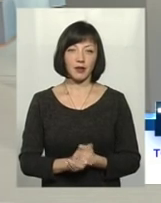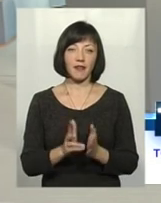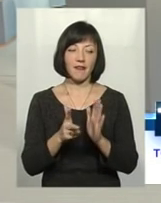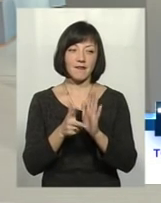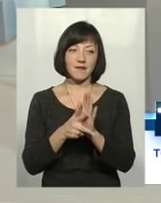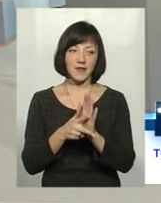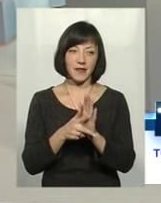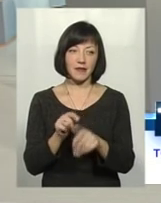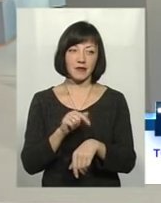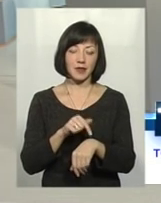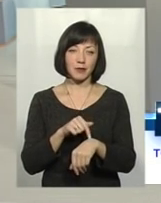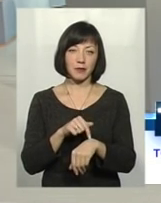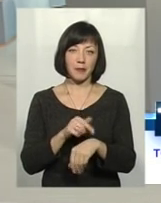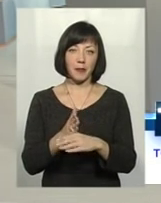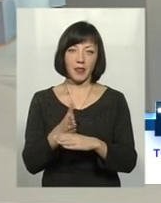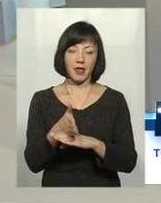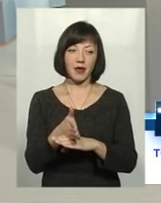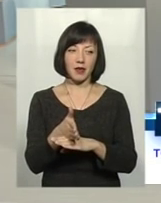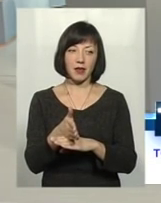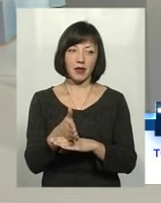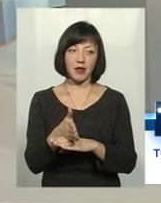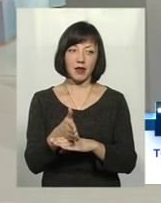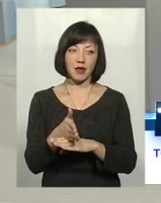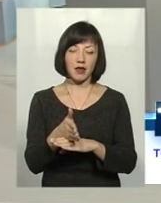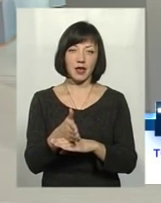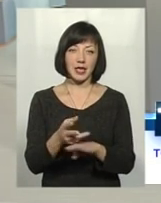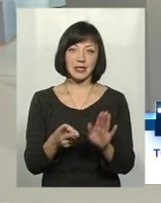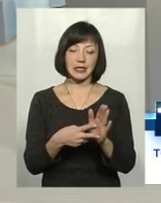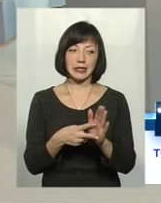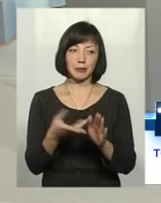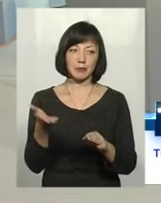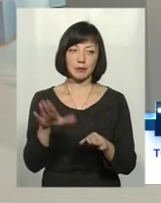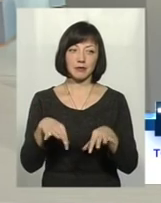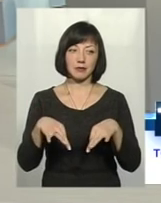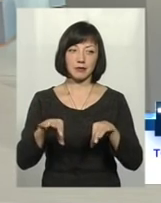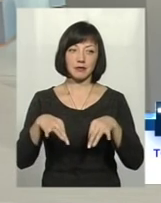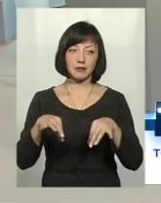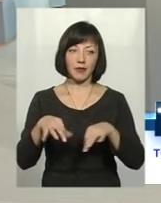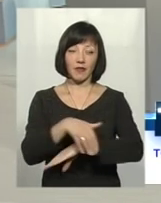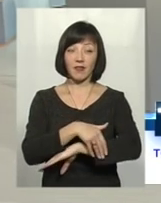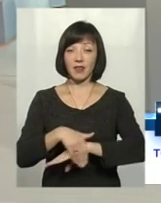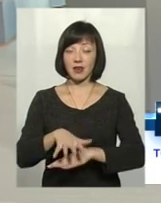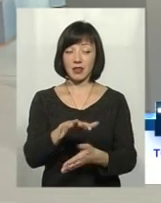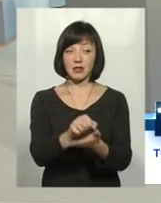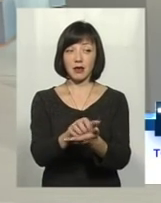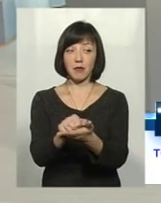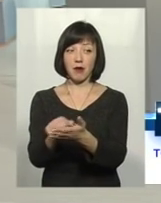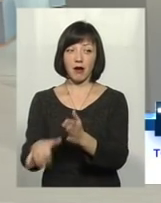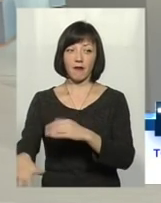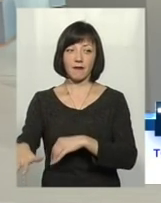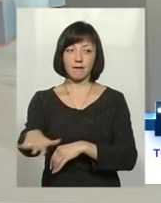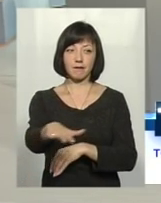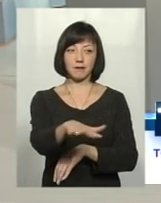8 годин заїжджають 7 автомобілів в двір і займають всю